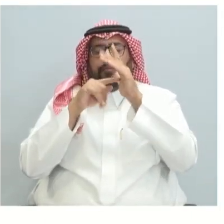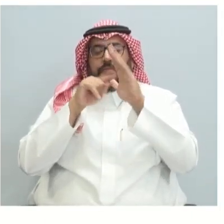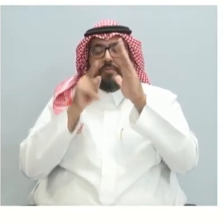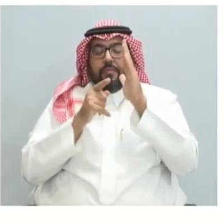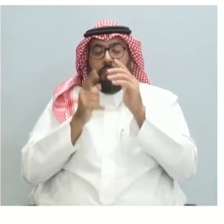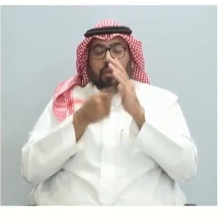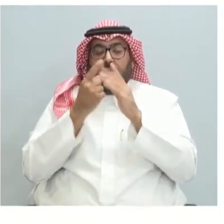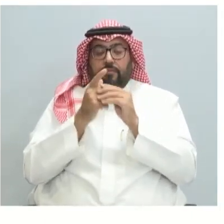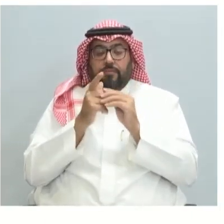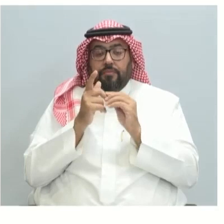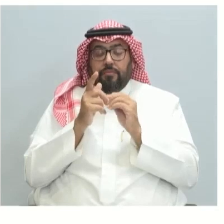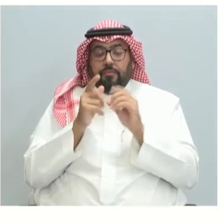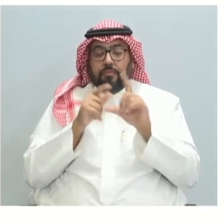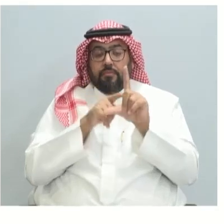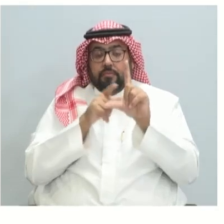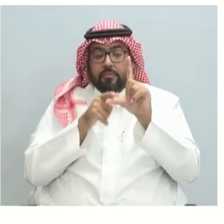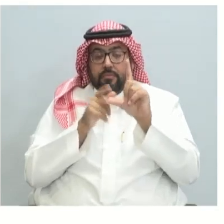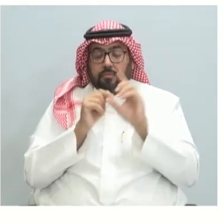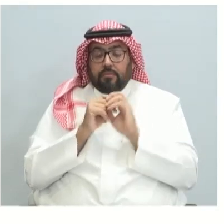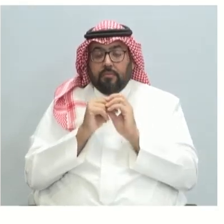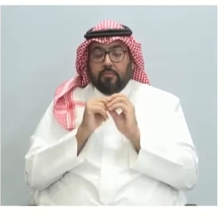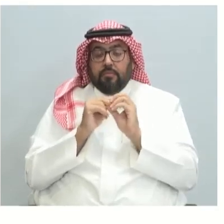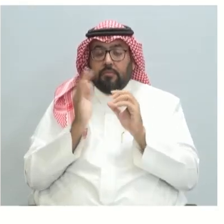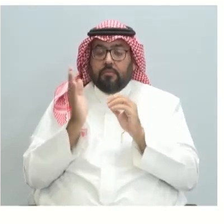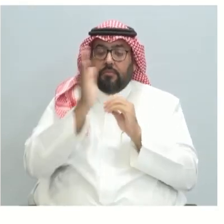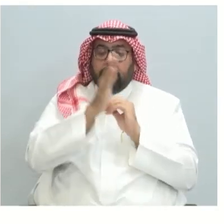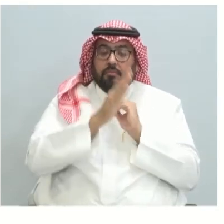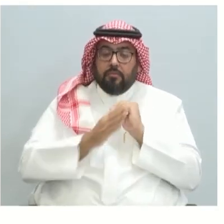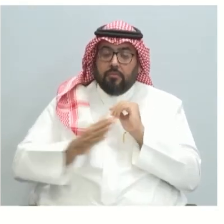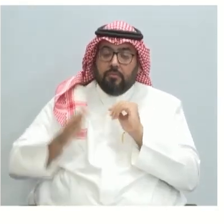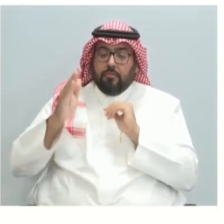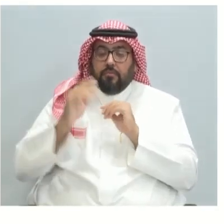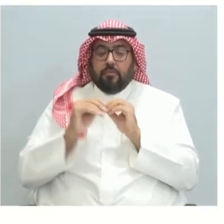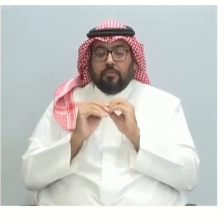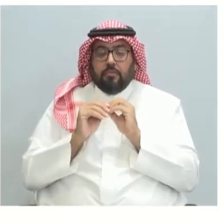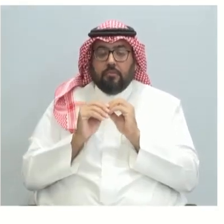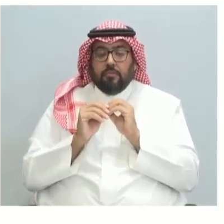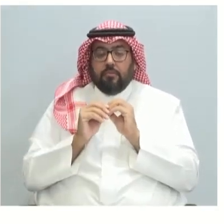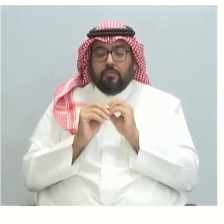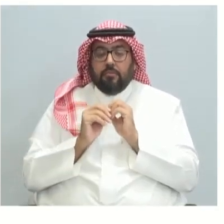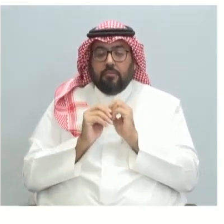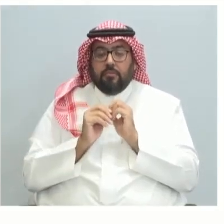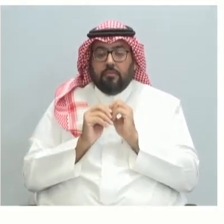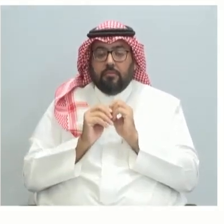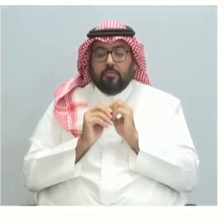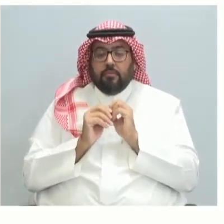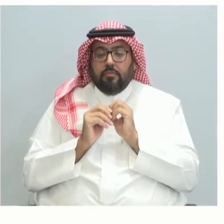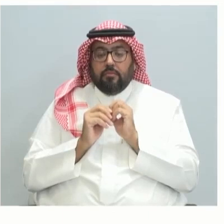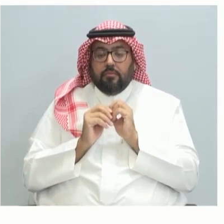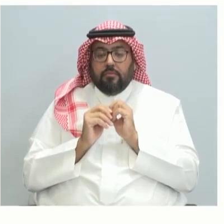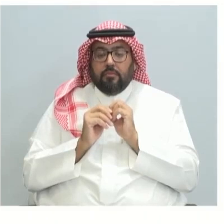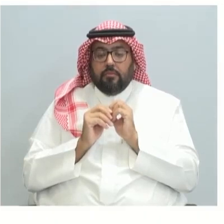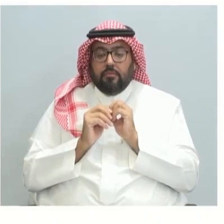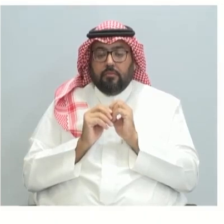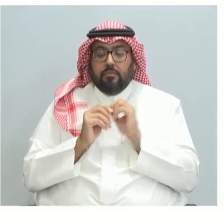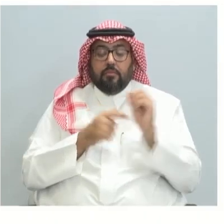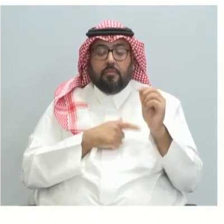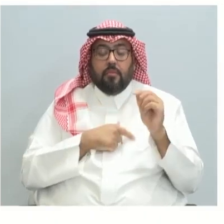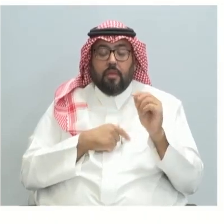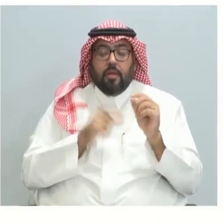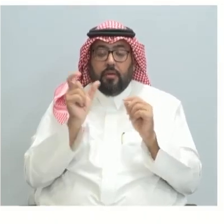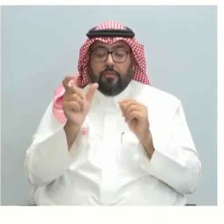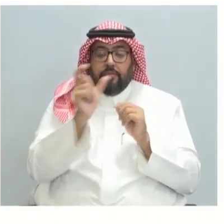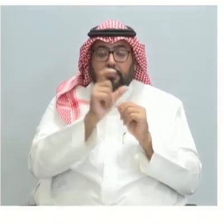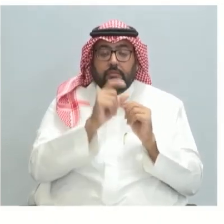درجه ومن ثم نكرر هذه الخطوات الى كل جزء او قطع نسمي كل